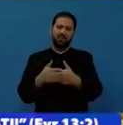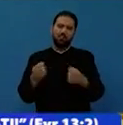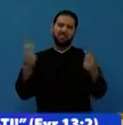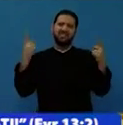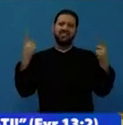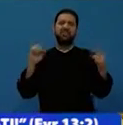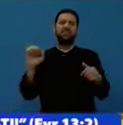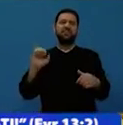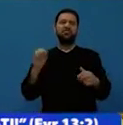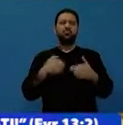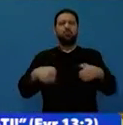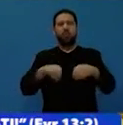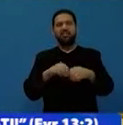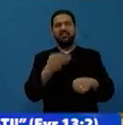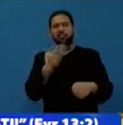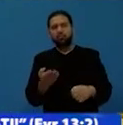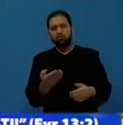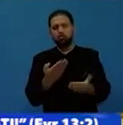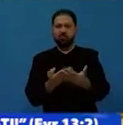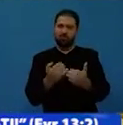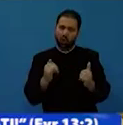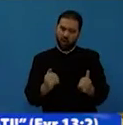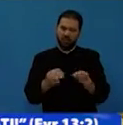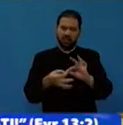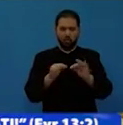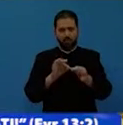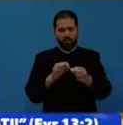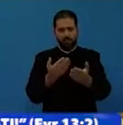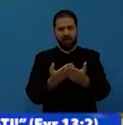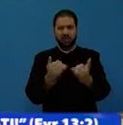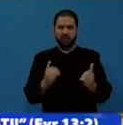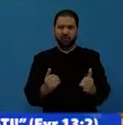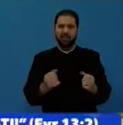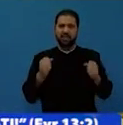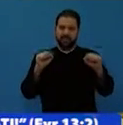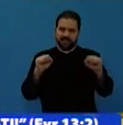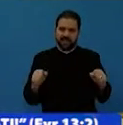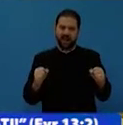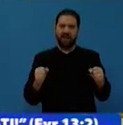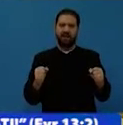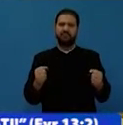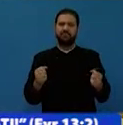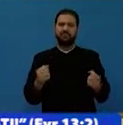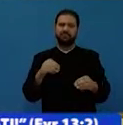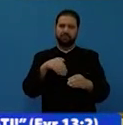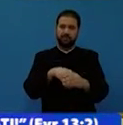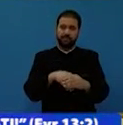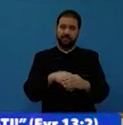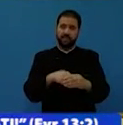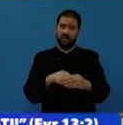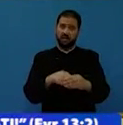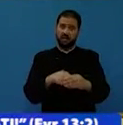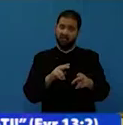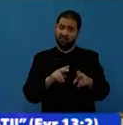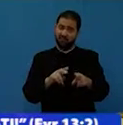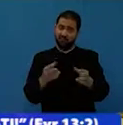finalul emisiunii noastre. Vă mulțumim pentru aceste cuvinte, pentru această întărire în atitudinea